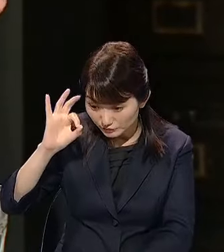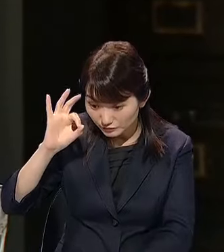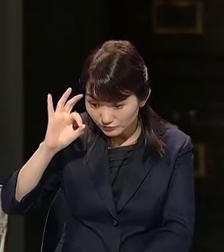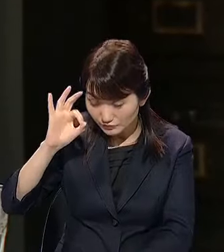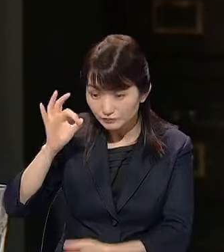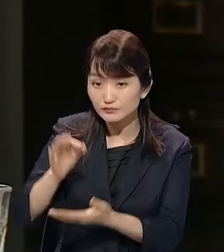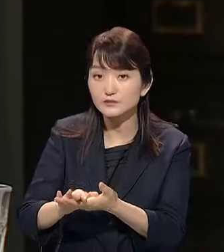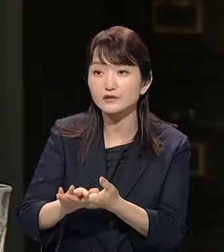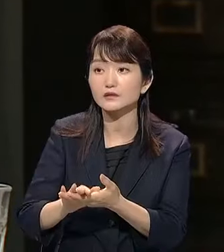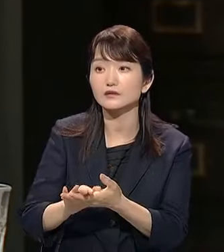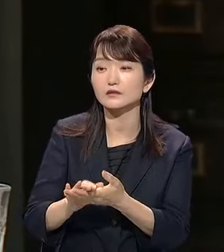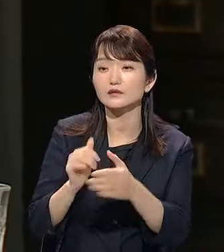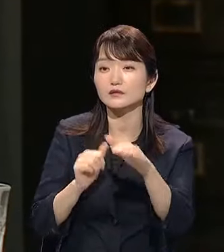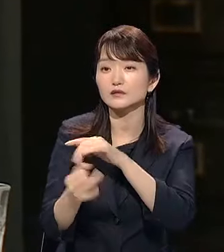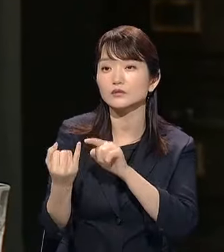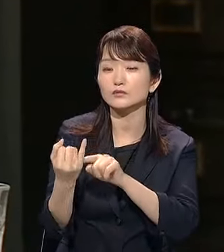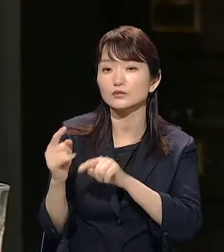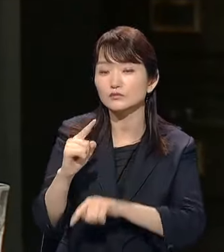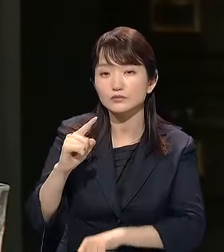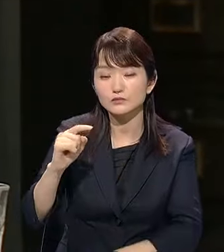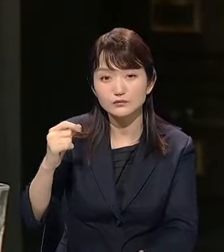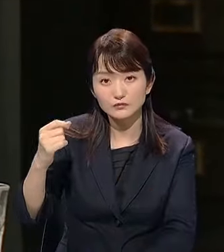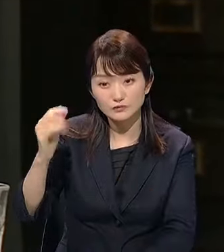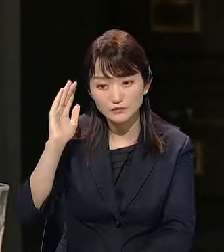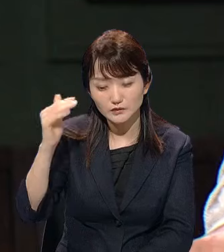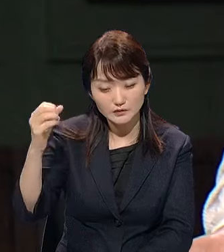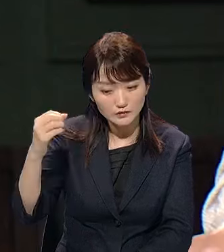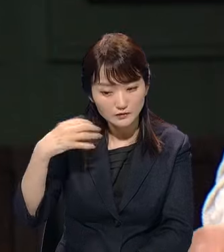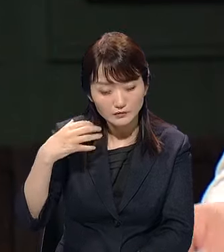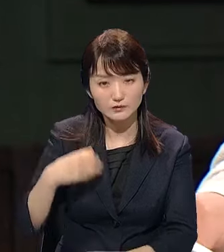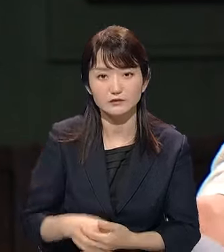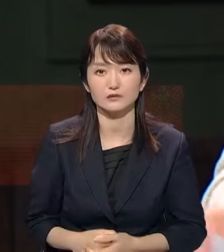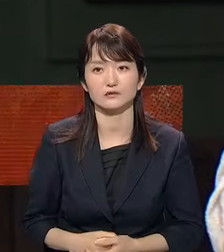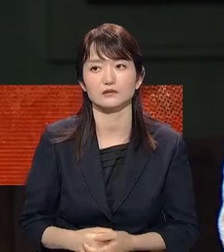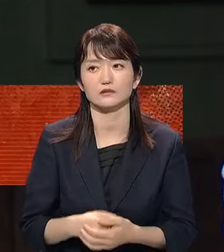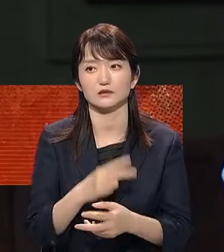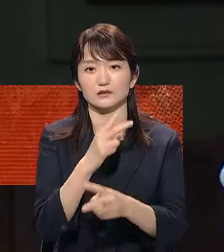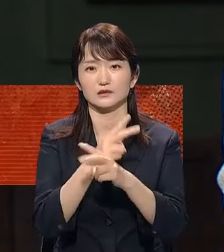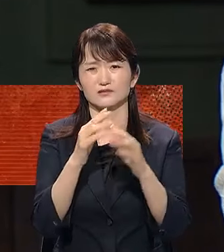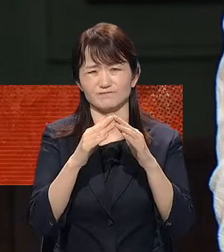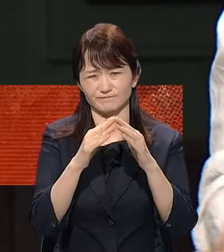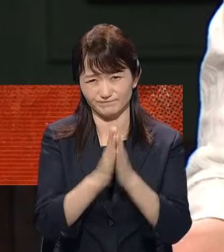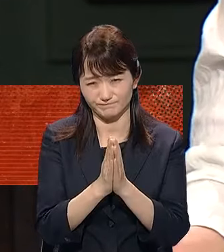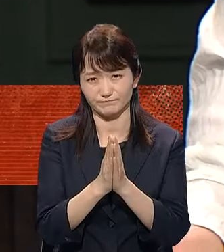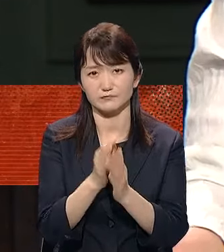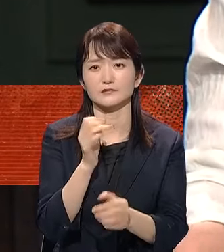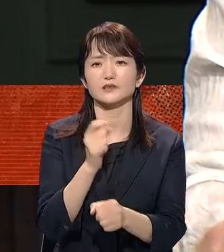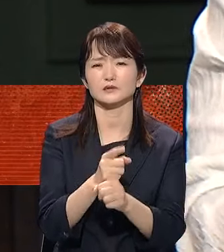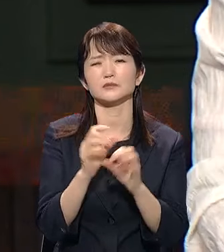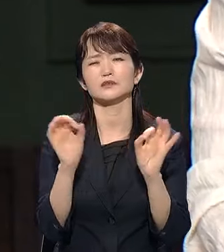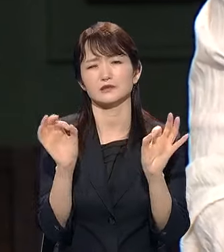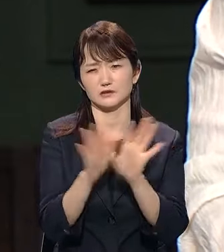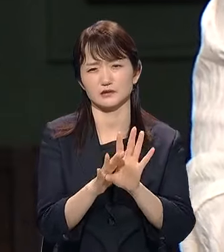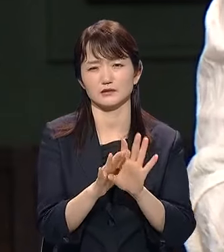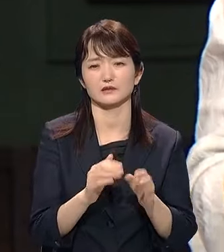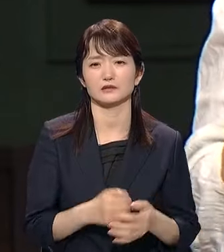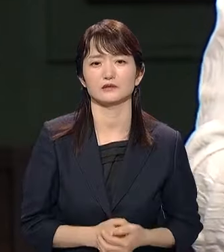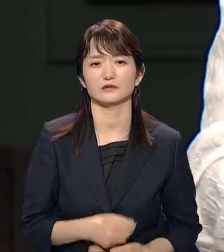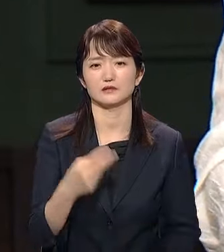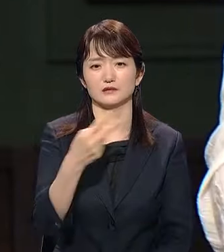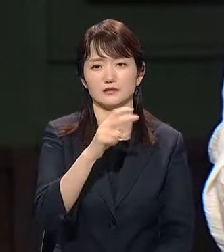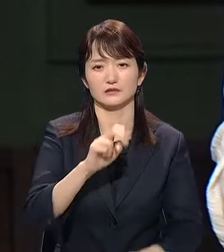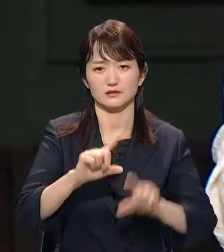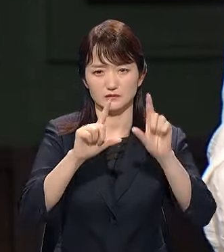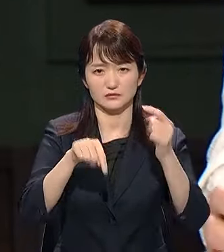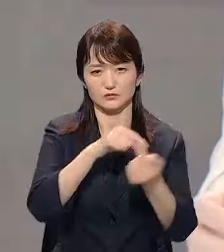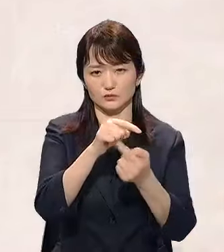그 대표한테 뭔 얘기를 들었죠? 네, 진작에 폐업 처리를 했다는 겁니다. 해당 쇼핑몰이 이미 없어진 거였습니다. 2020년에